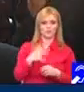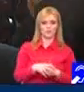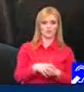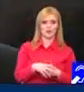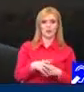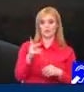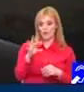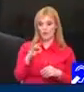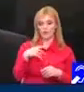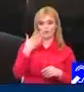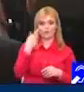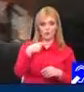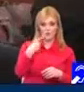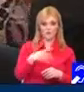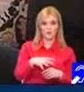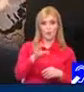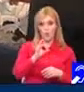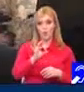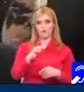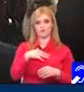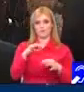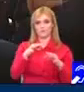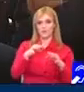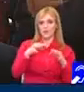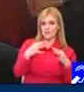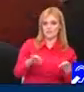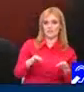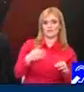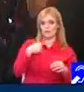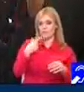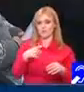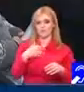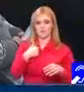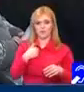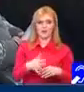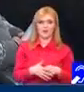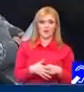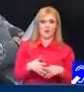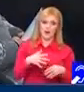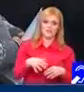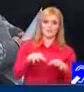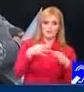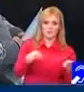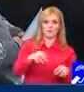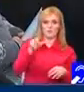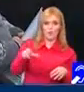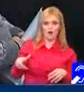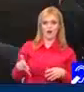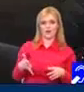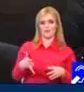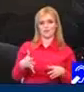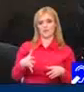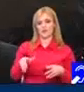într-adevăr, atunci când noi vorbim de o autonomie, când vorbim de descentralizare, păi haideți să permitem cetățenilor, consiliilor locale,